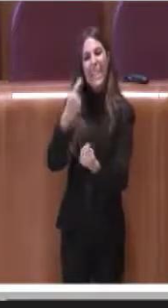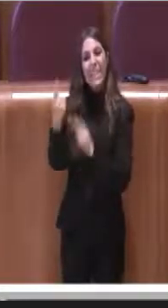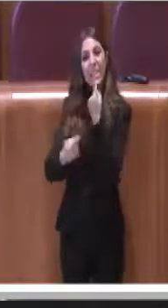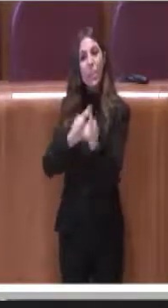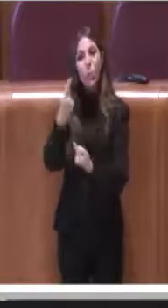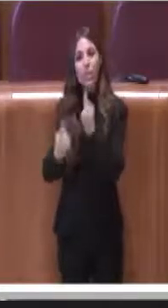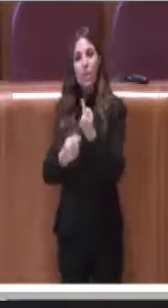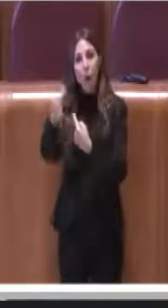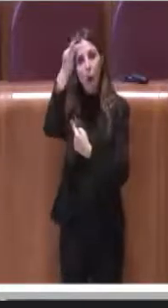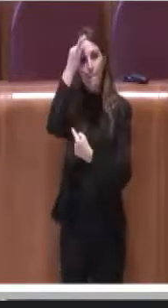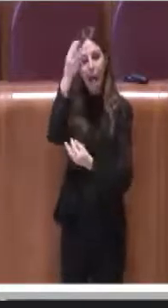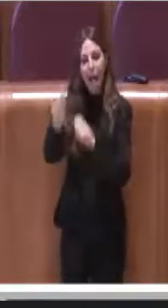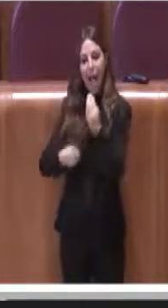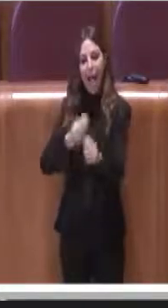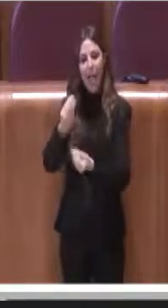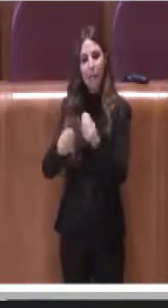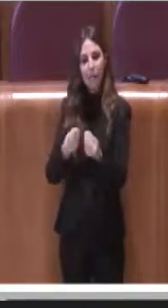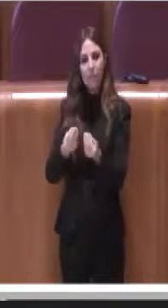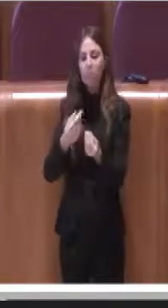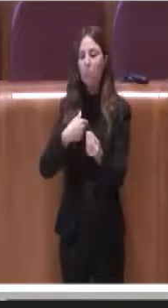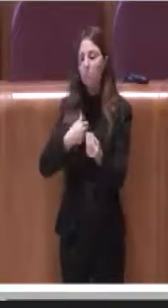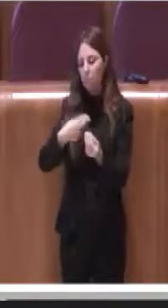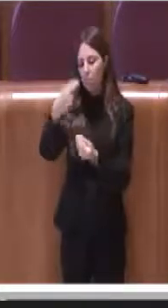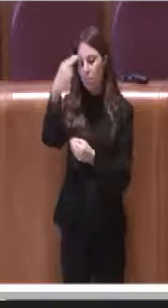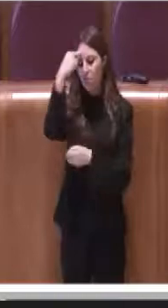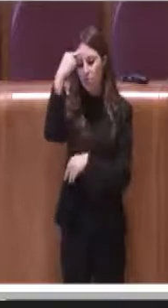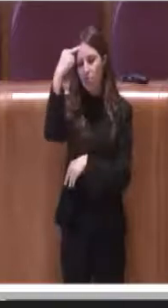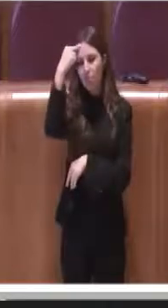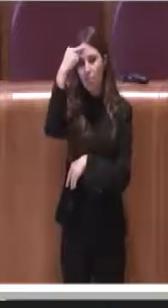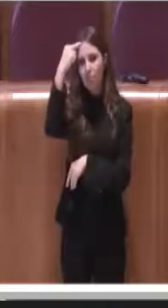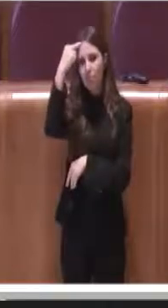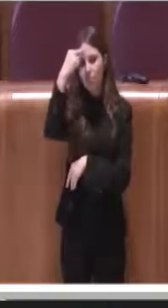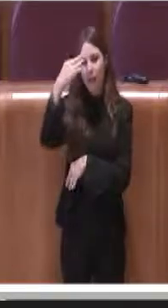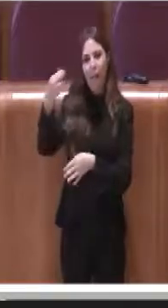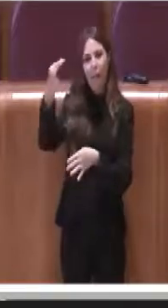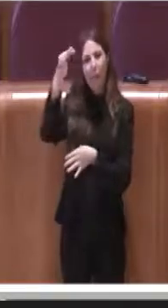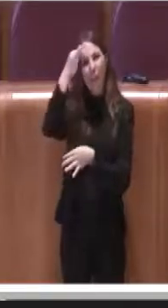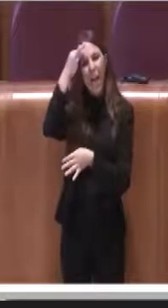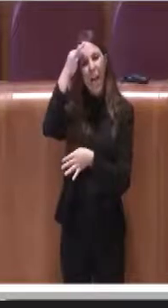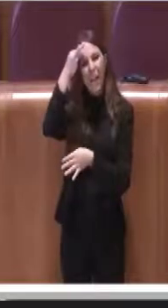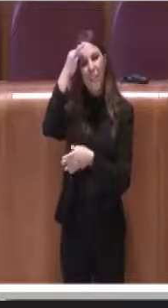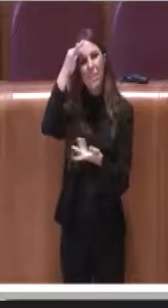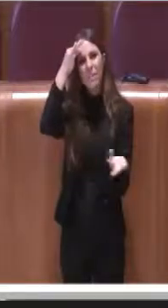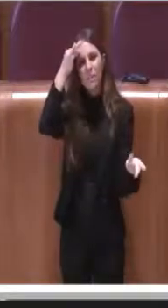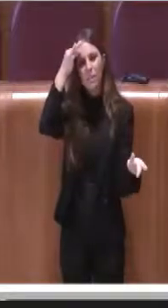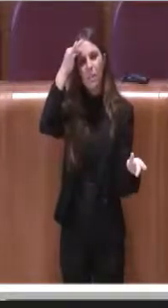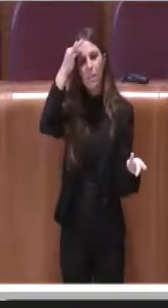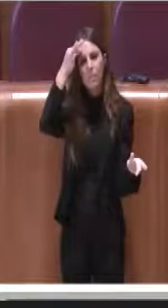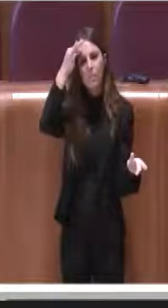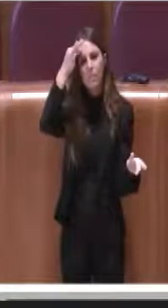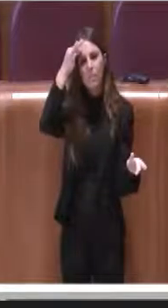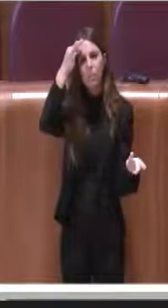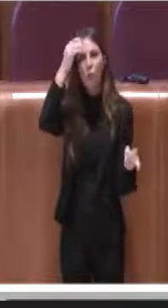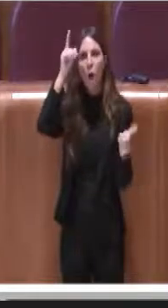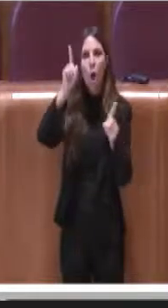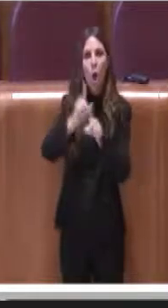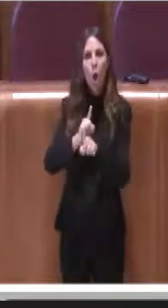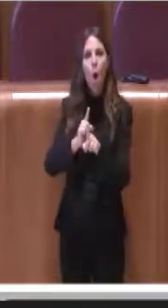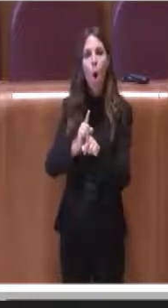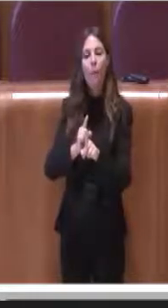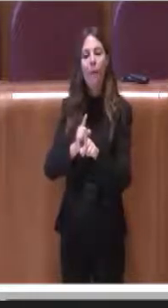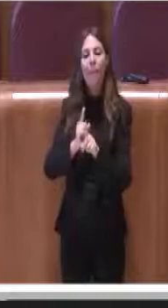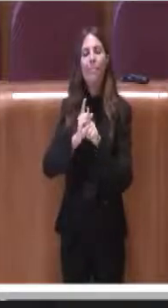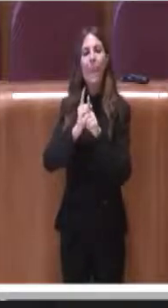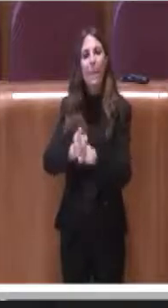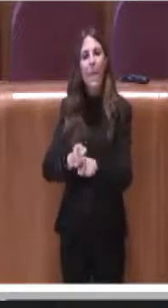vogliamo ricordare, no, che mille volte che ormai la patologia è assimilabile alle dipendenze da droghe pesanti.